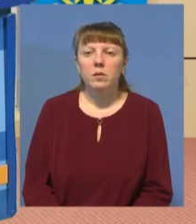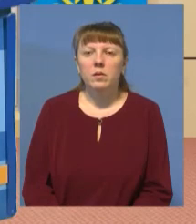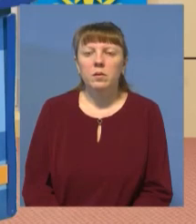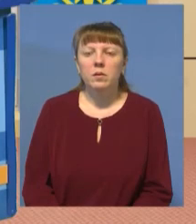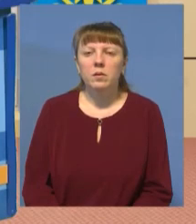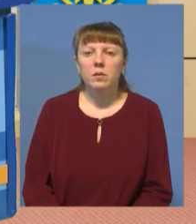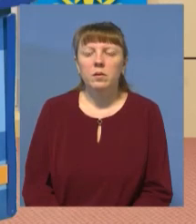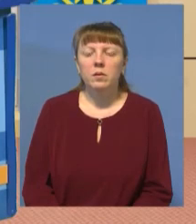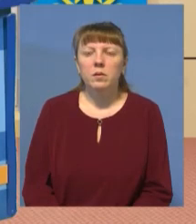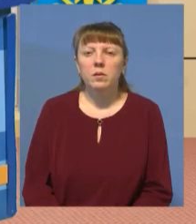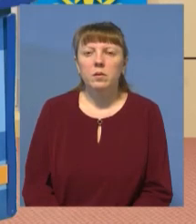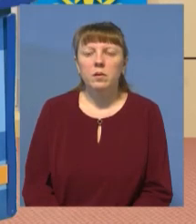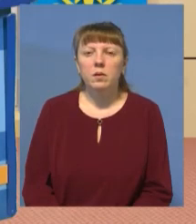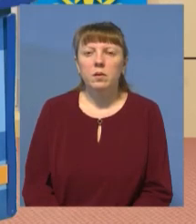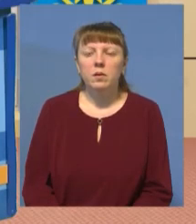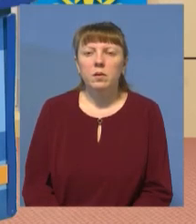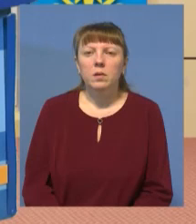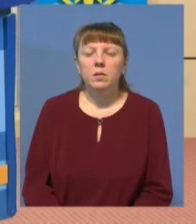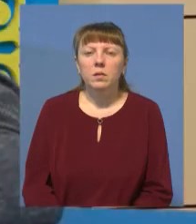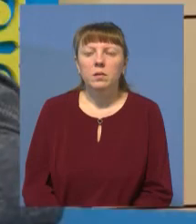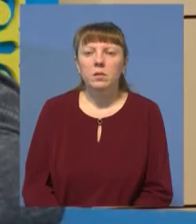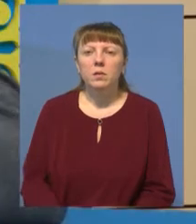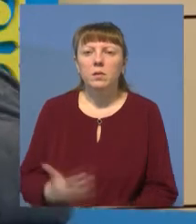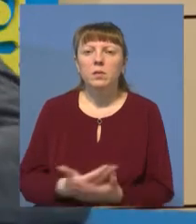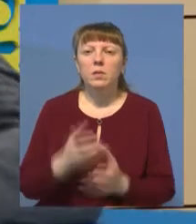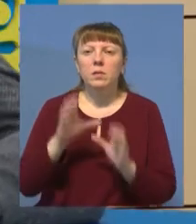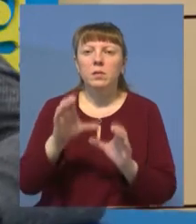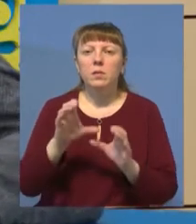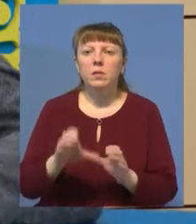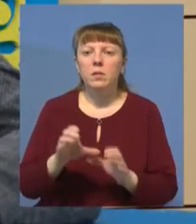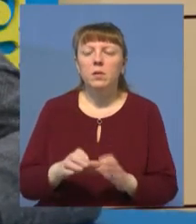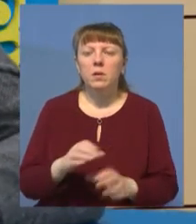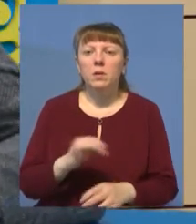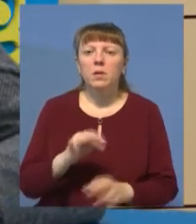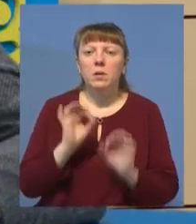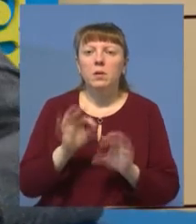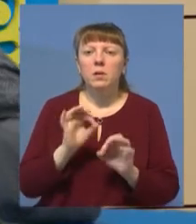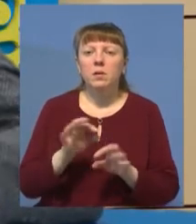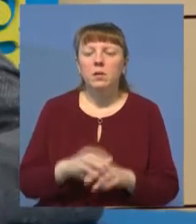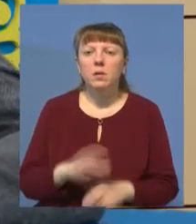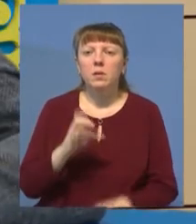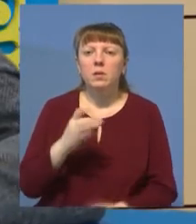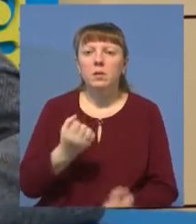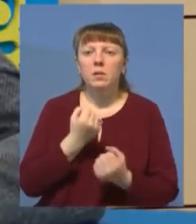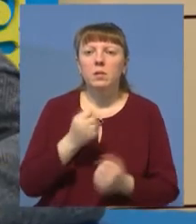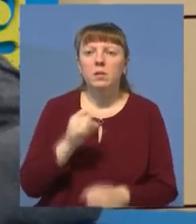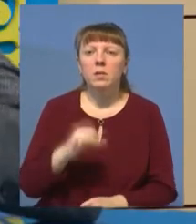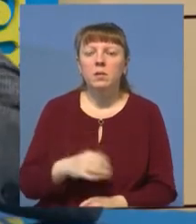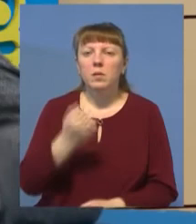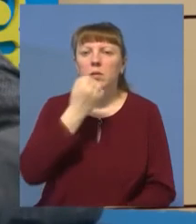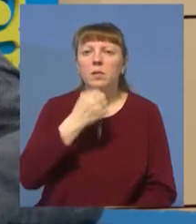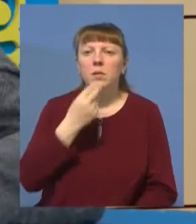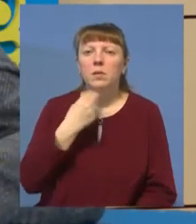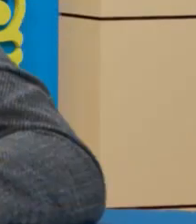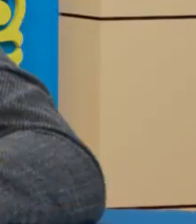телезрителям. Вновь огромная благодарность вам. Это была программа «Опираясь на закон». Сегодня мы обсуждали сферу защиты прав потребителей. Спасибо, что